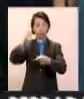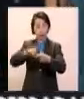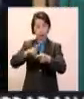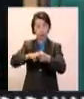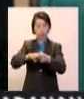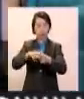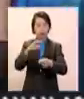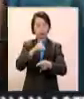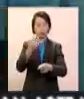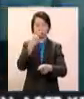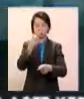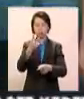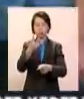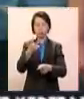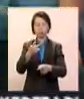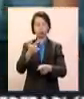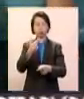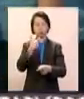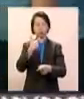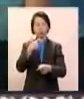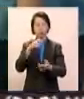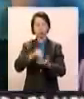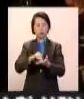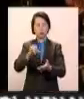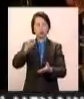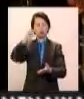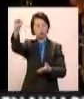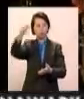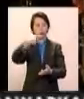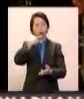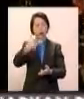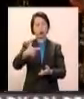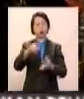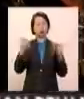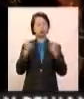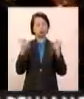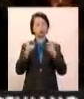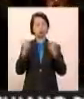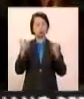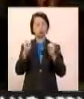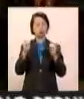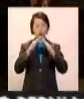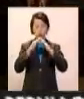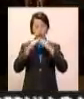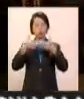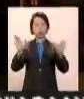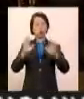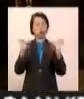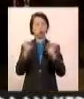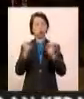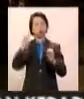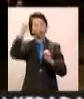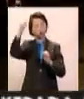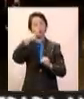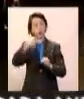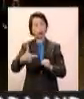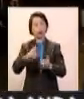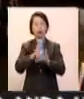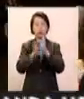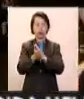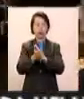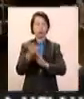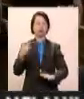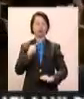memandangkan sebegitu lama di Sabah ini kita tidak ada majlis rumah terbuka. Jadi